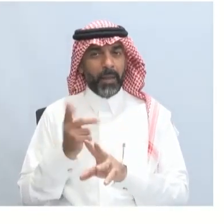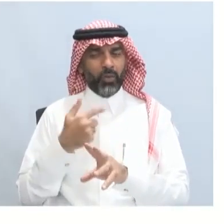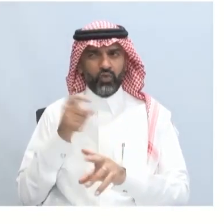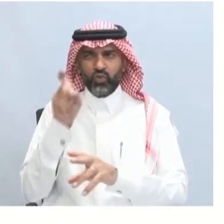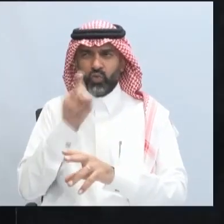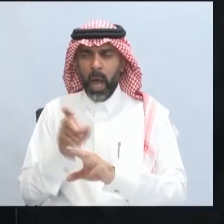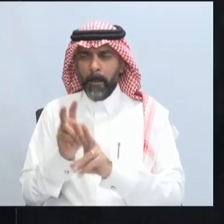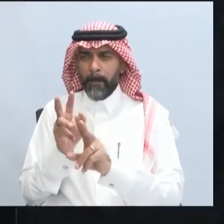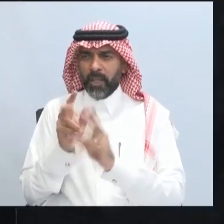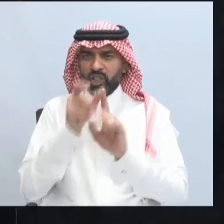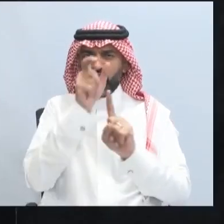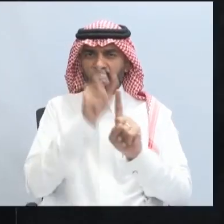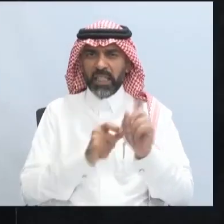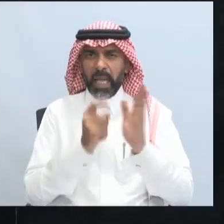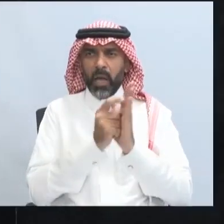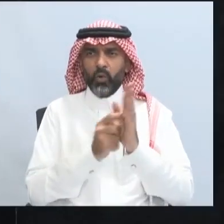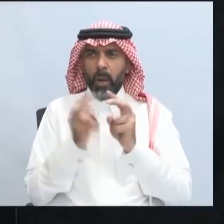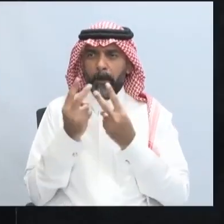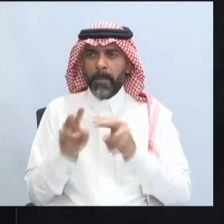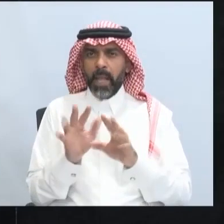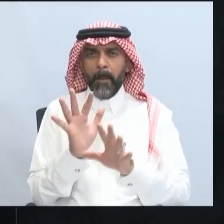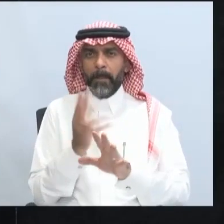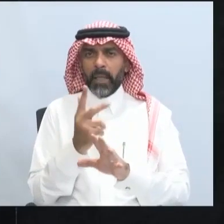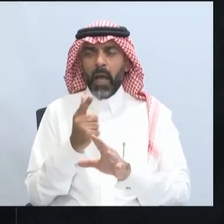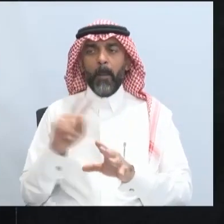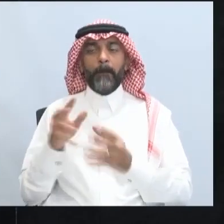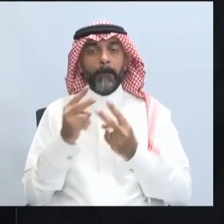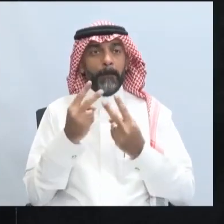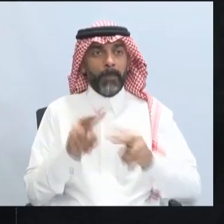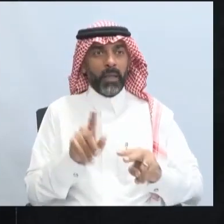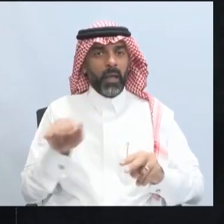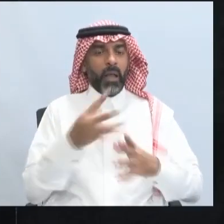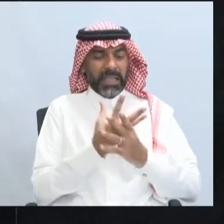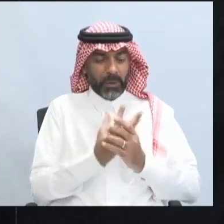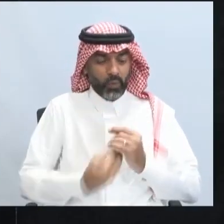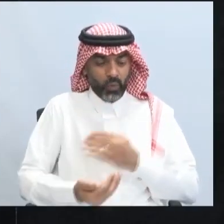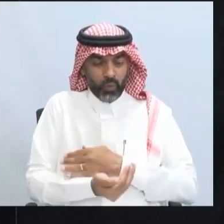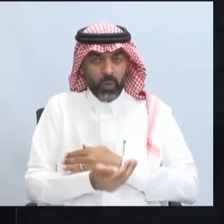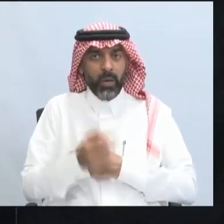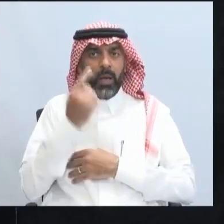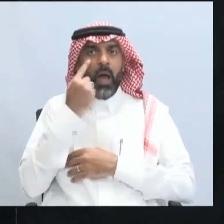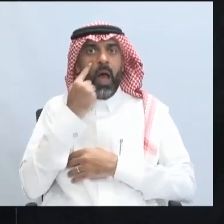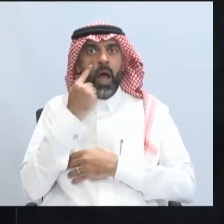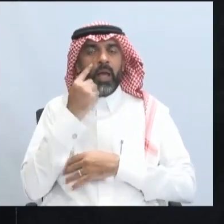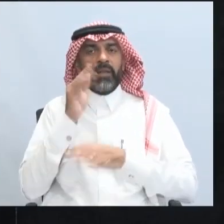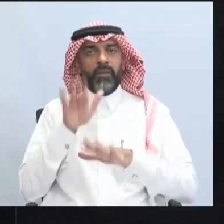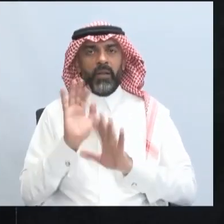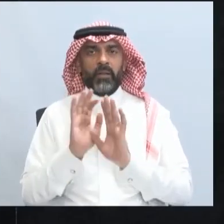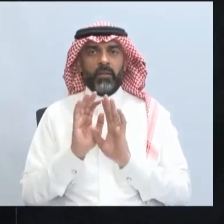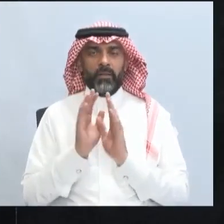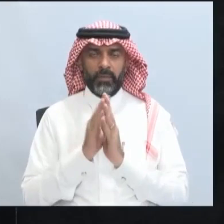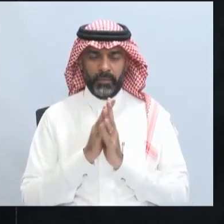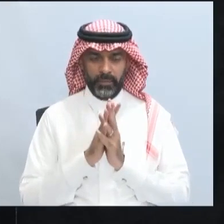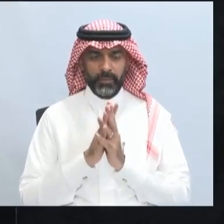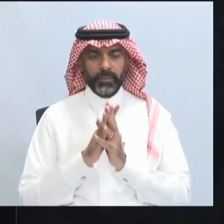وهناك علامات تبين لنا انه قد ولد حيا وهي ماذا وهي البكاء او الحركه